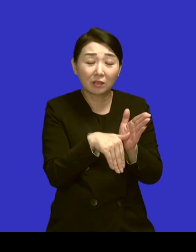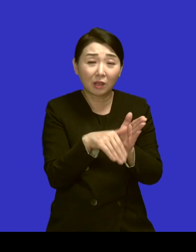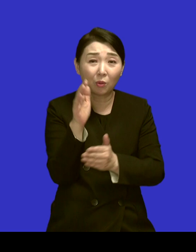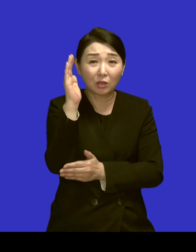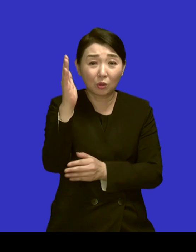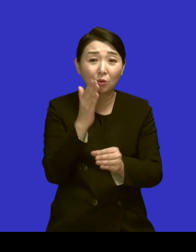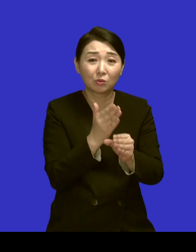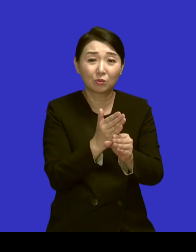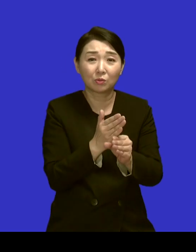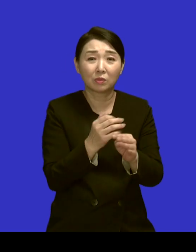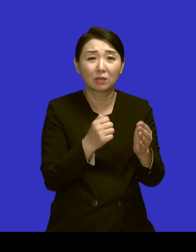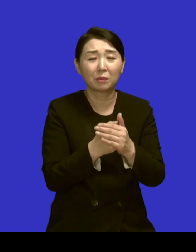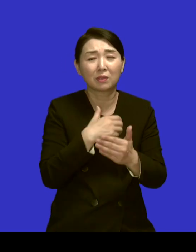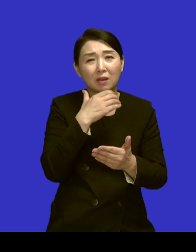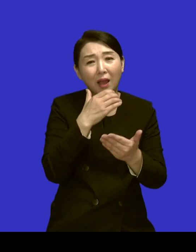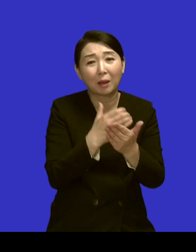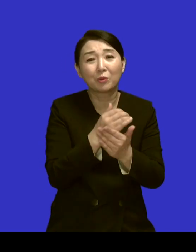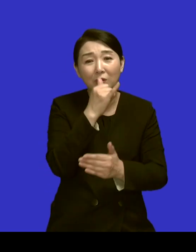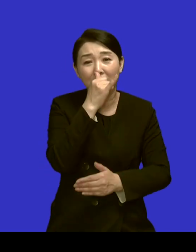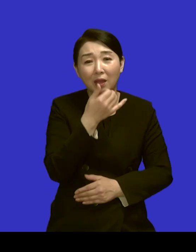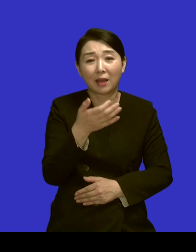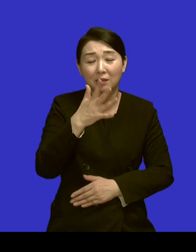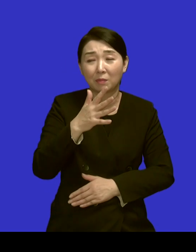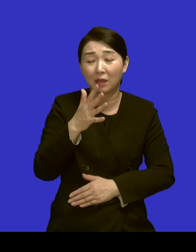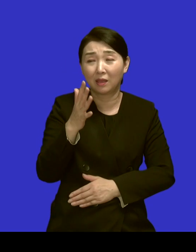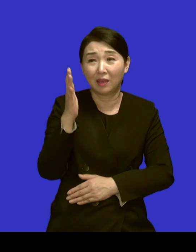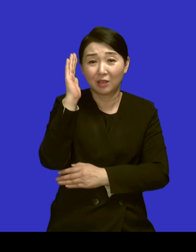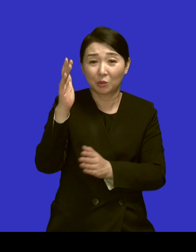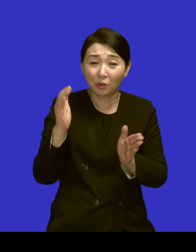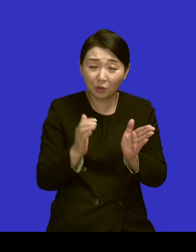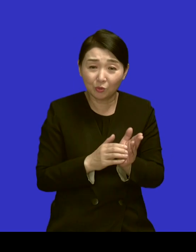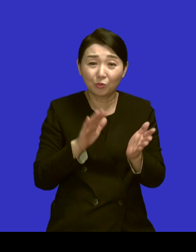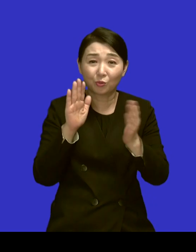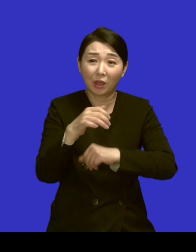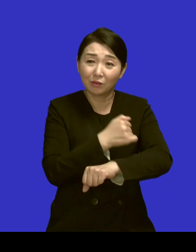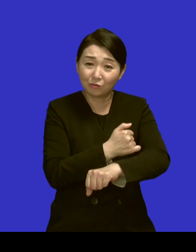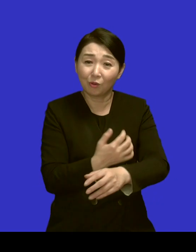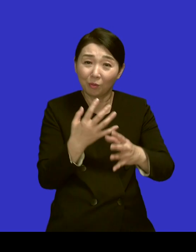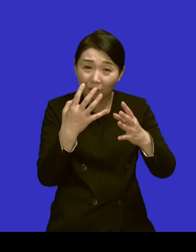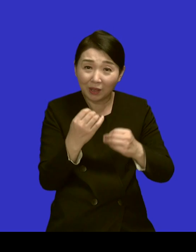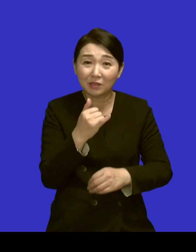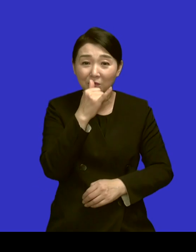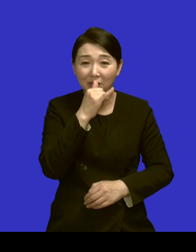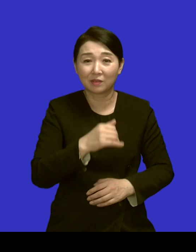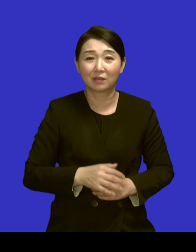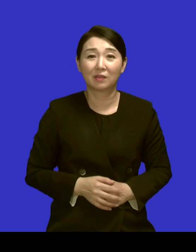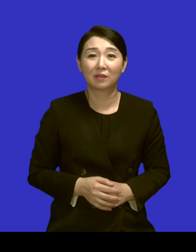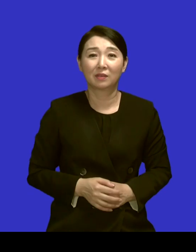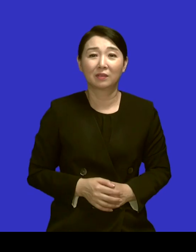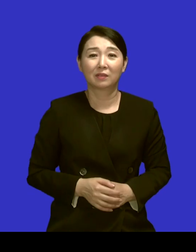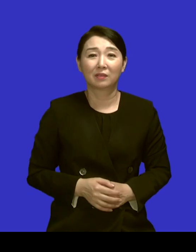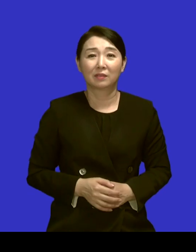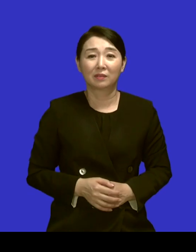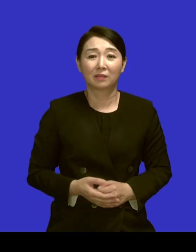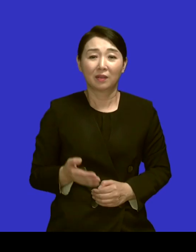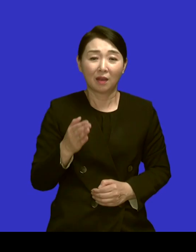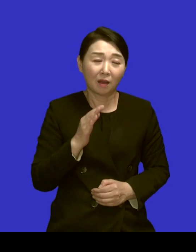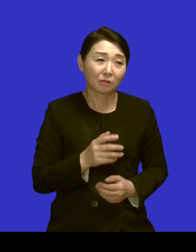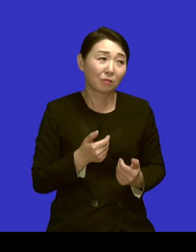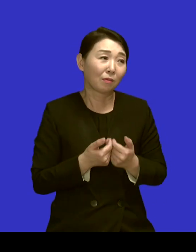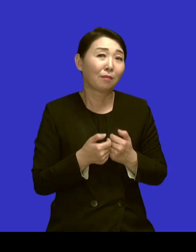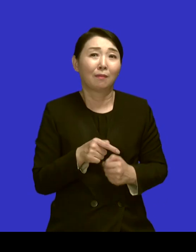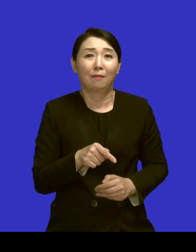설교 중이니까 그 감동이 이어지는데 끝나고는 이제 뭐 수고하셨습니다 하잖아요. 컷하고 너무